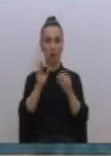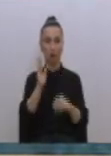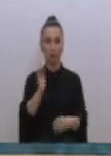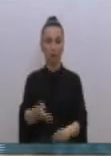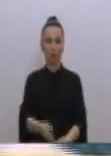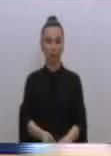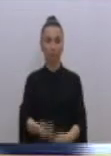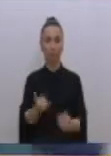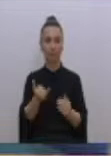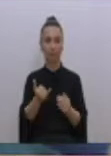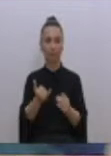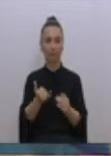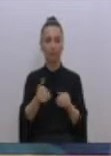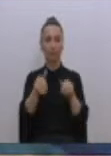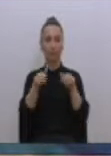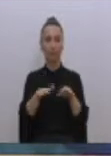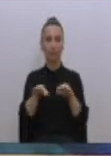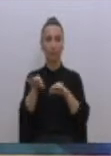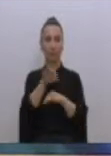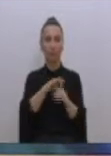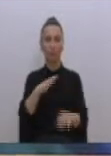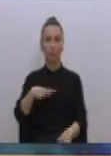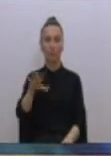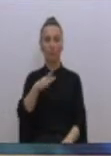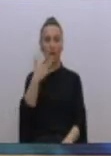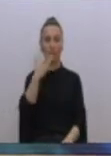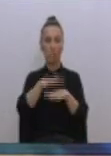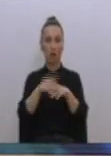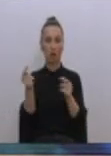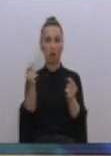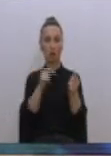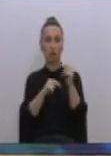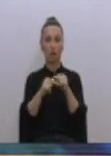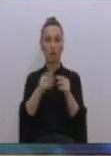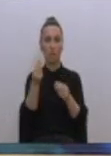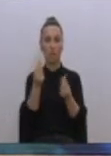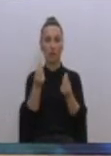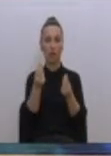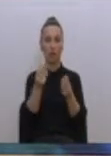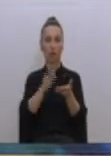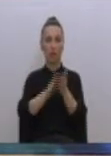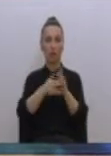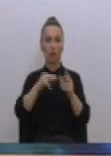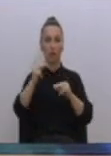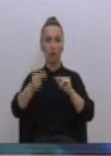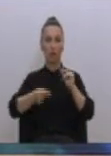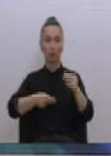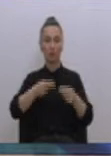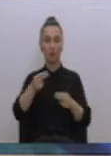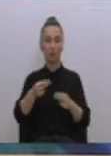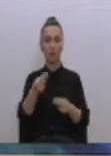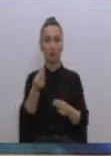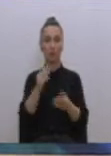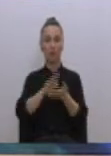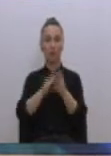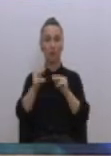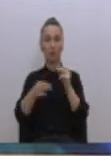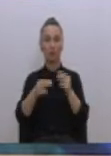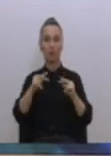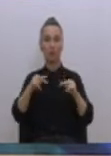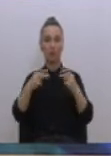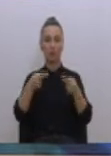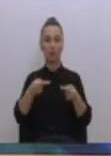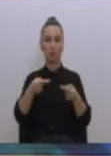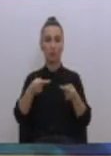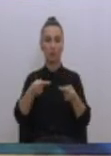Კარგით, გადავდივართ დადგენილების პროექტი საქართველოსა და ევროპის საინვესტიციო ბანკ შეკვლების და საქართველოს და ევროპის საინვესტიციო ბანკ შორის ფინანსური ხელშეკვლების ცვლილების